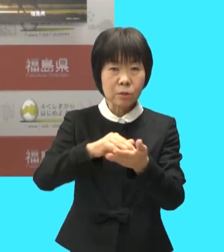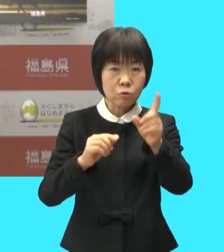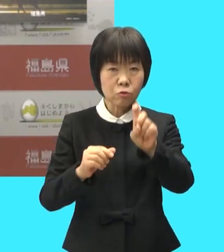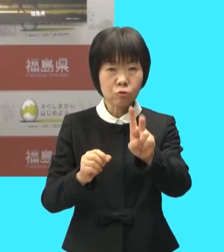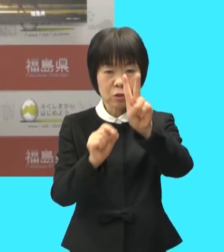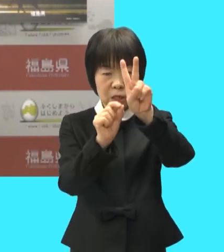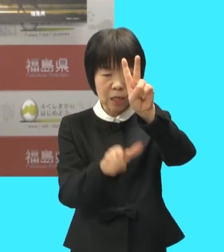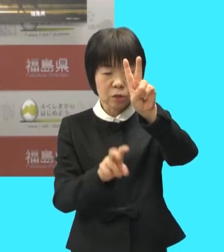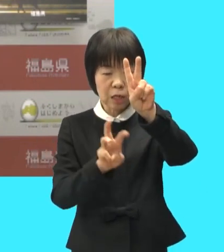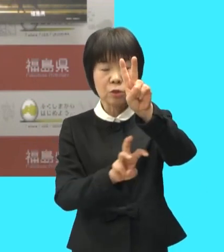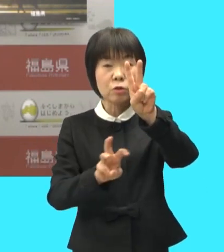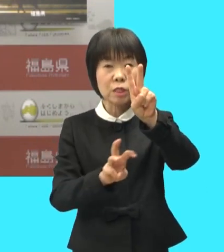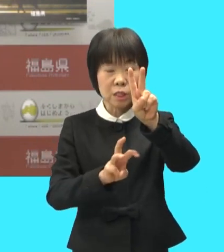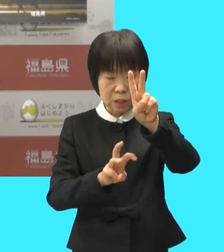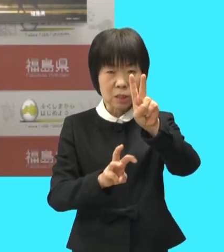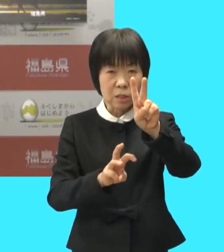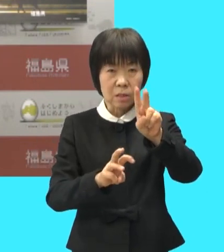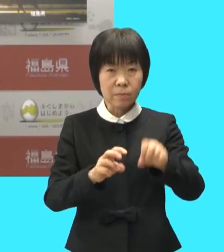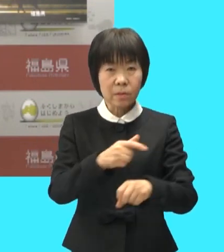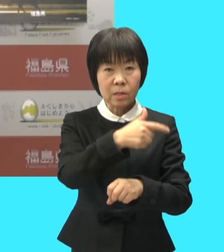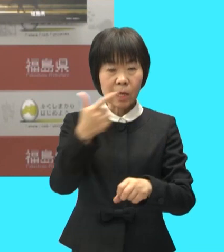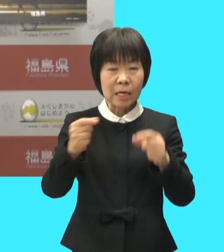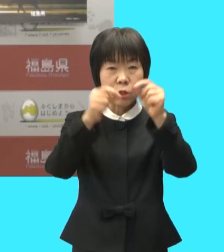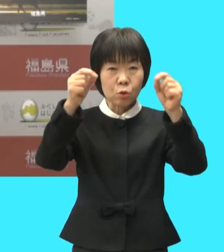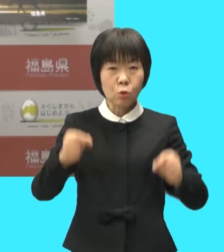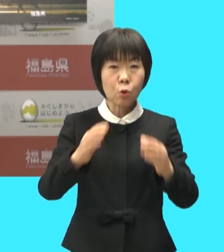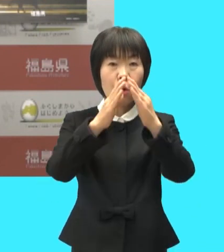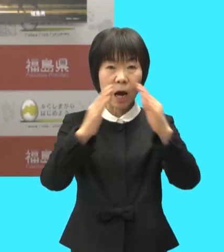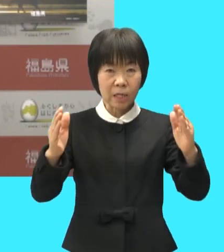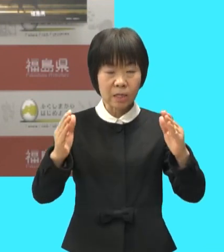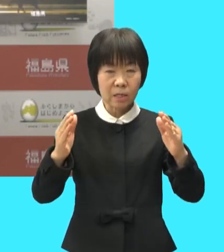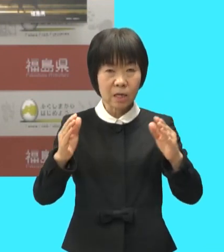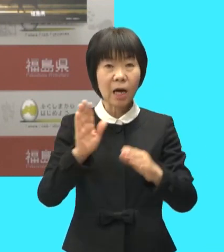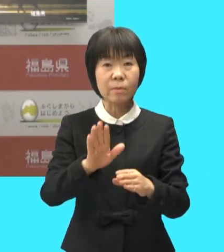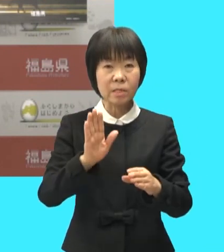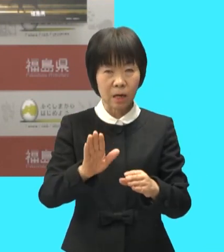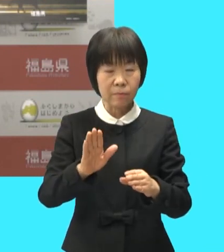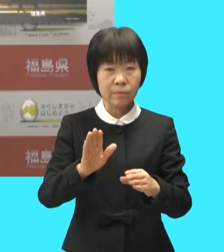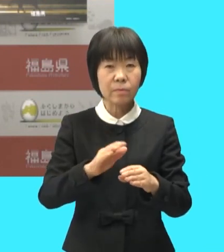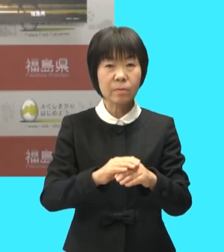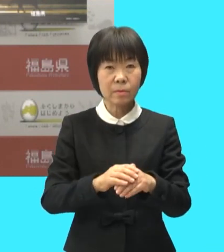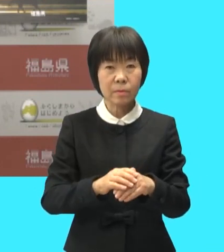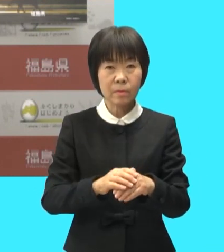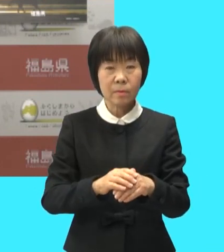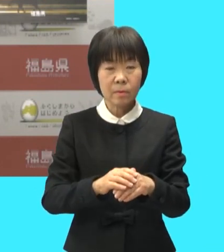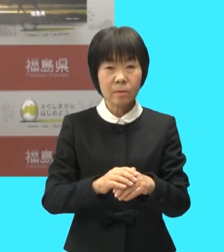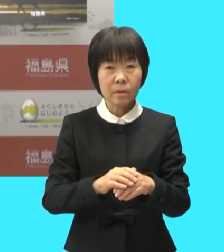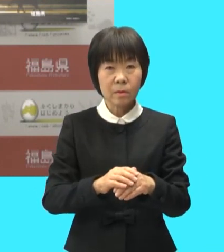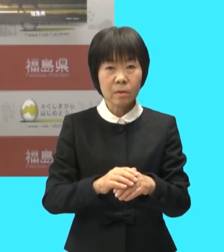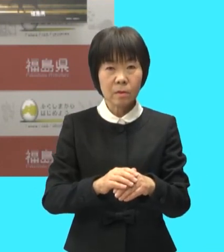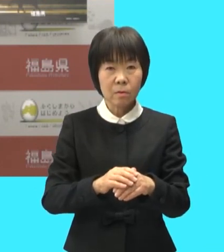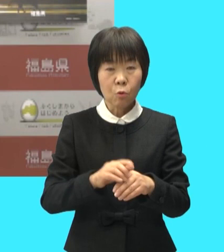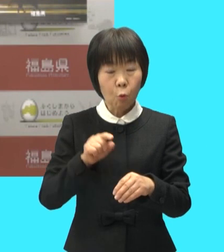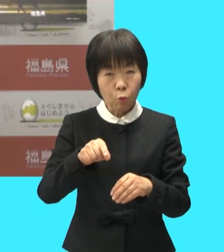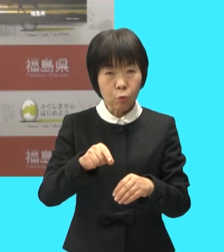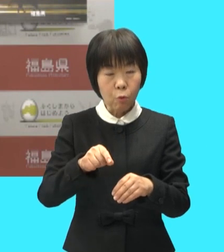知事、予算をつけられた、大同窓会というのをですね、 各県やってはいるんですけれども、や